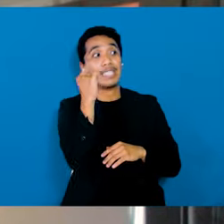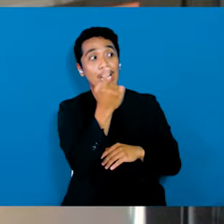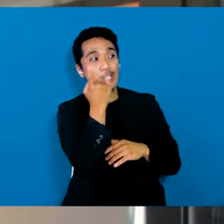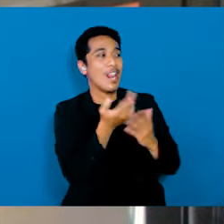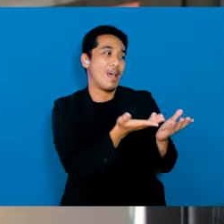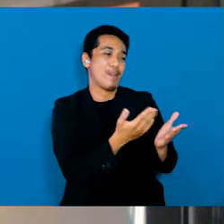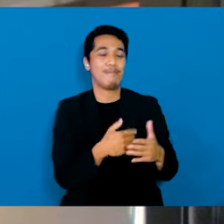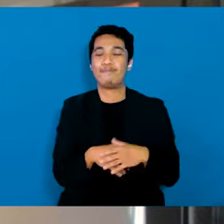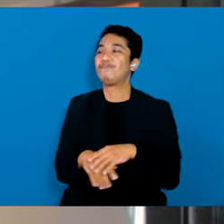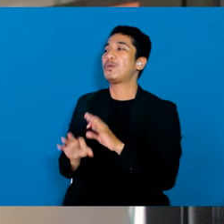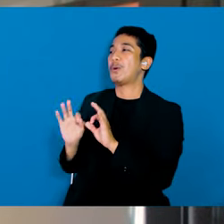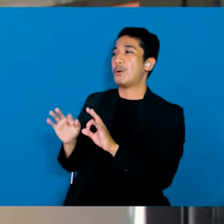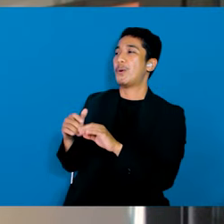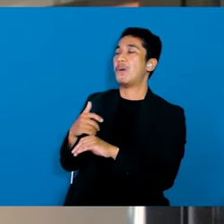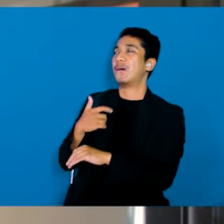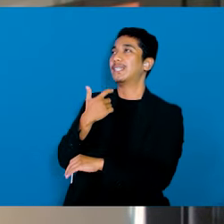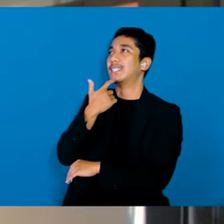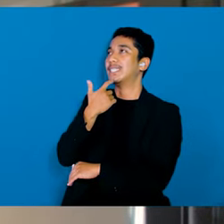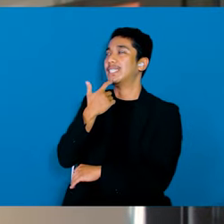Saya kan?